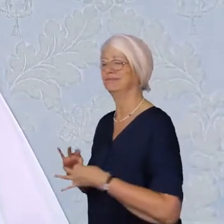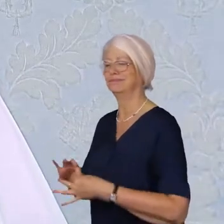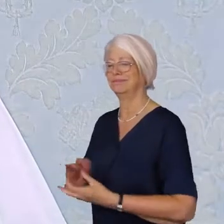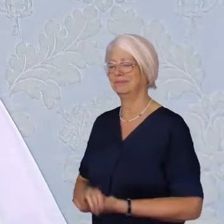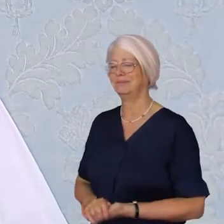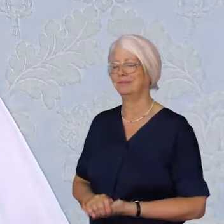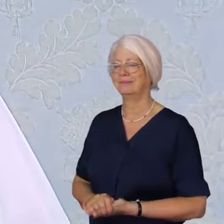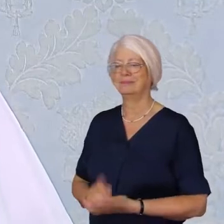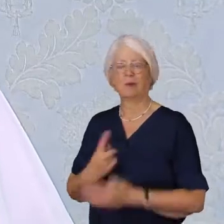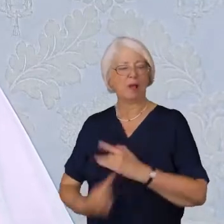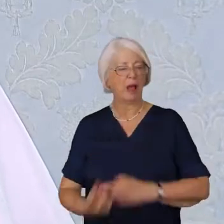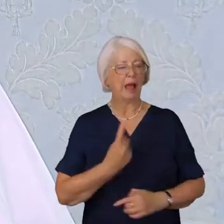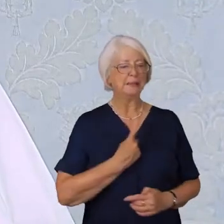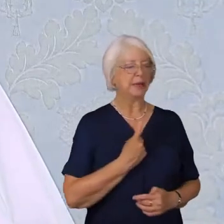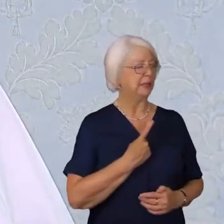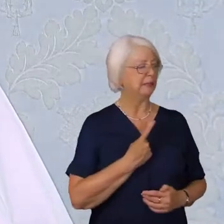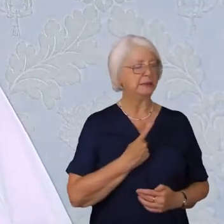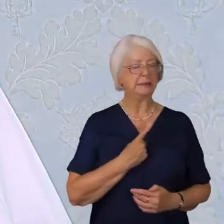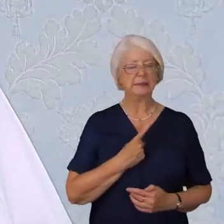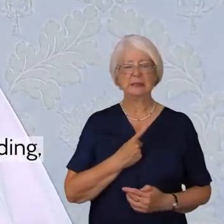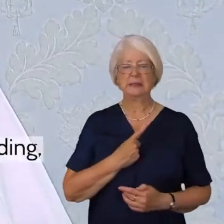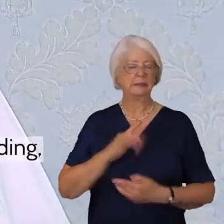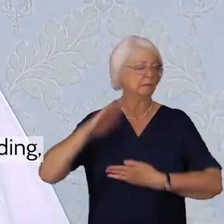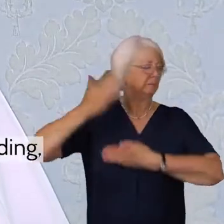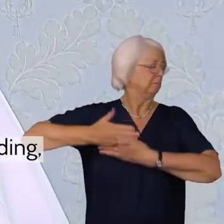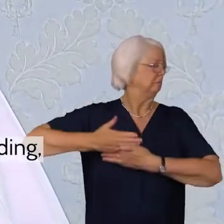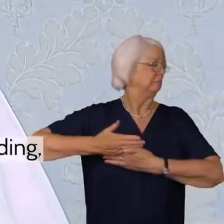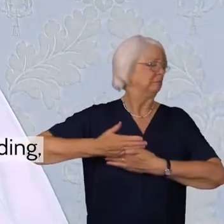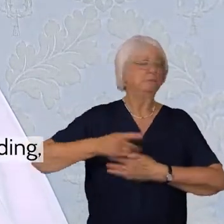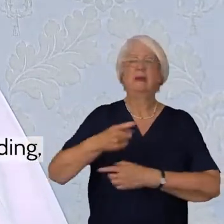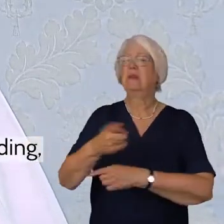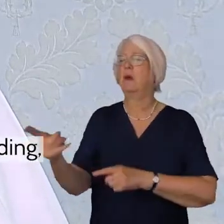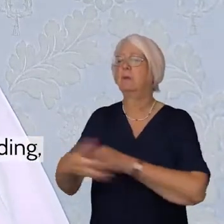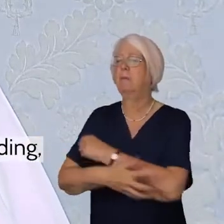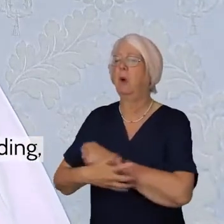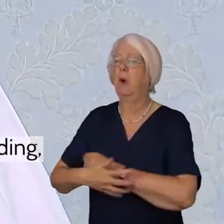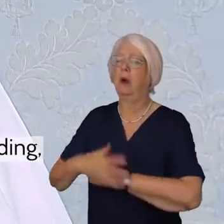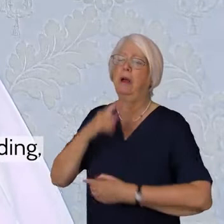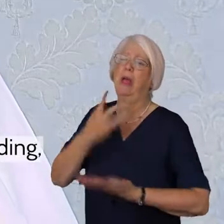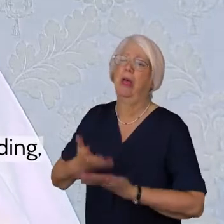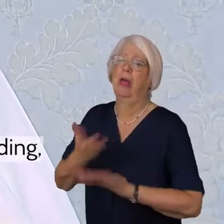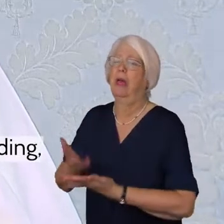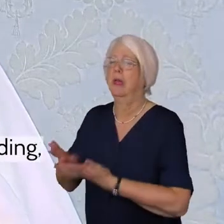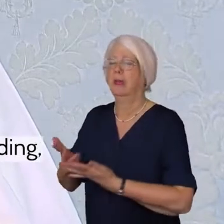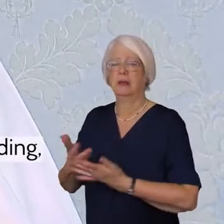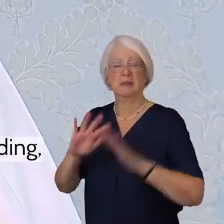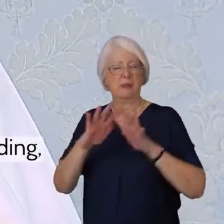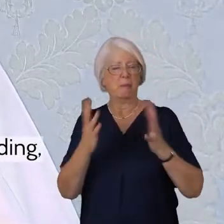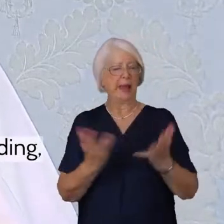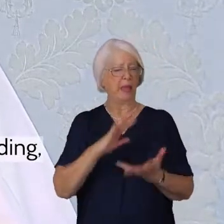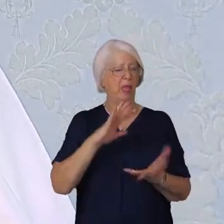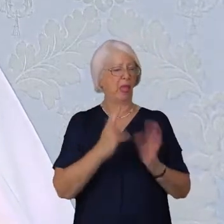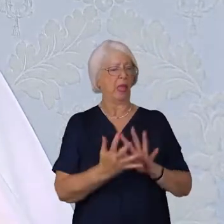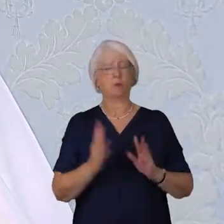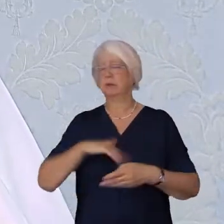ferito. Abbiamo bisogno di essere uniti per fronteggiare le pandemie che